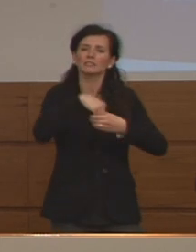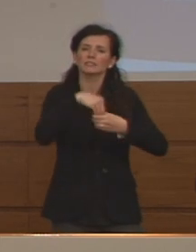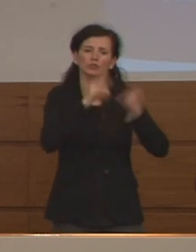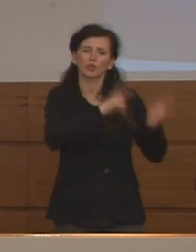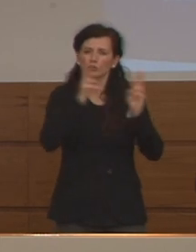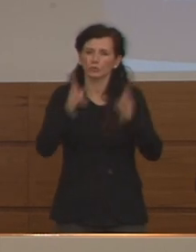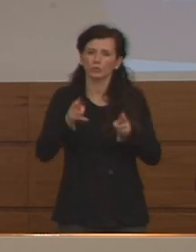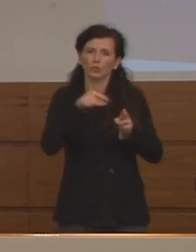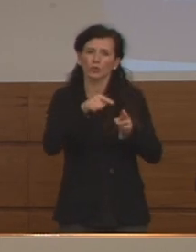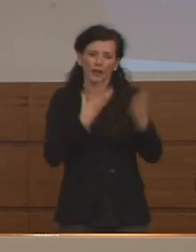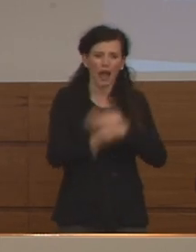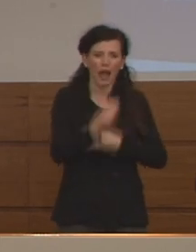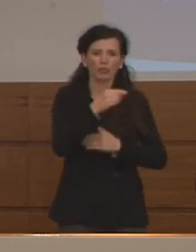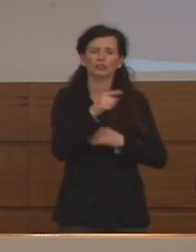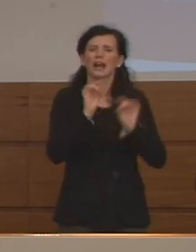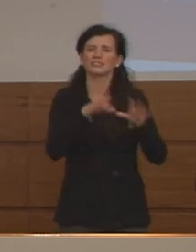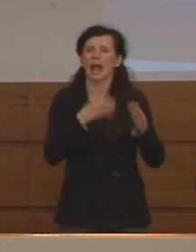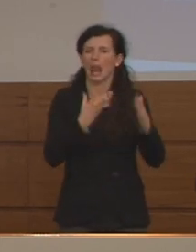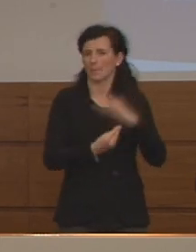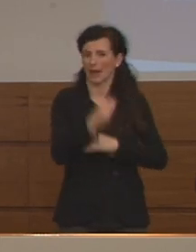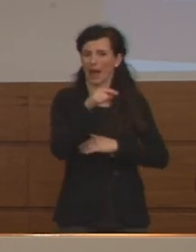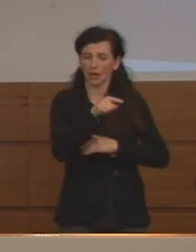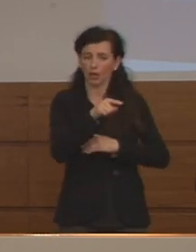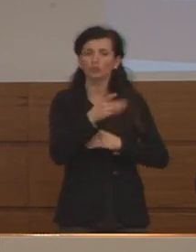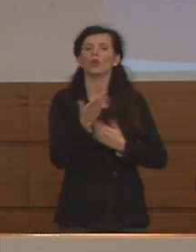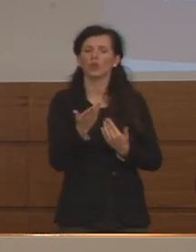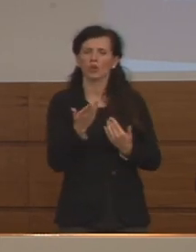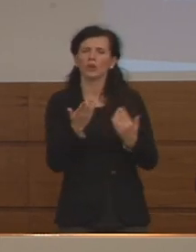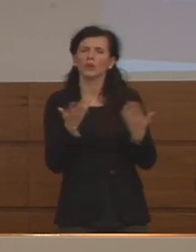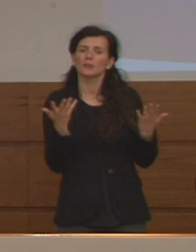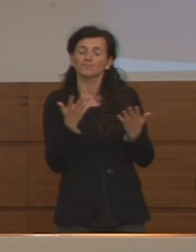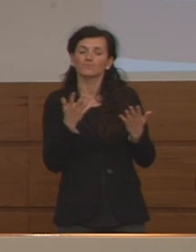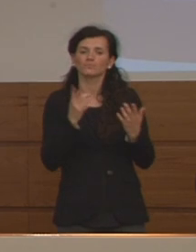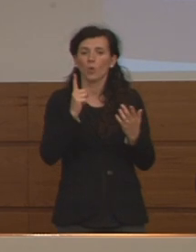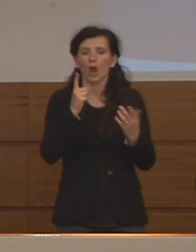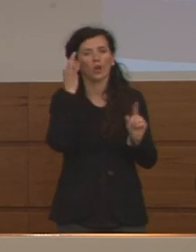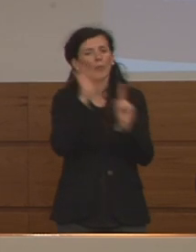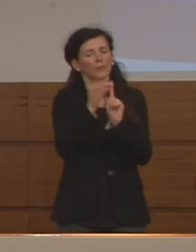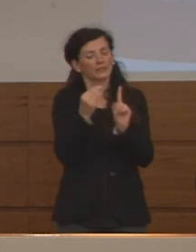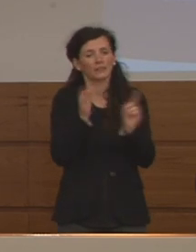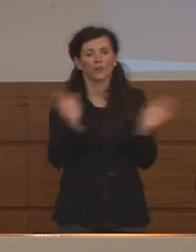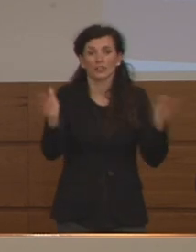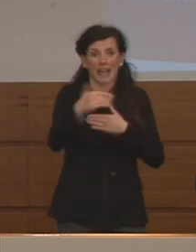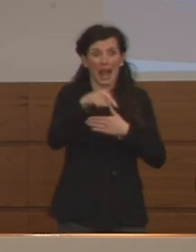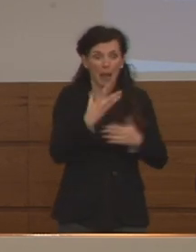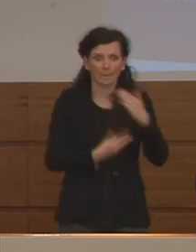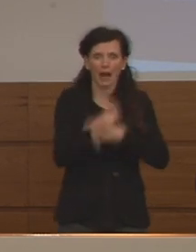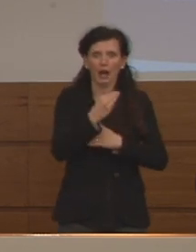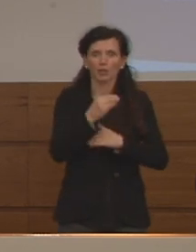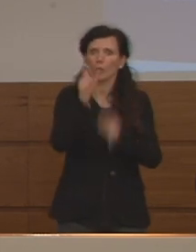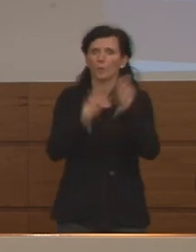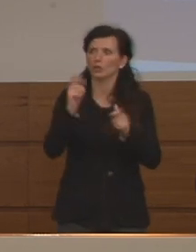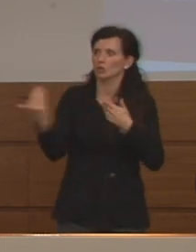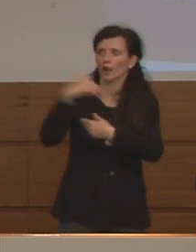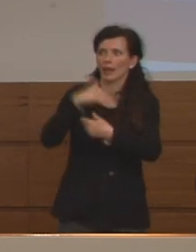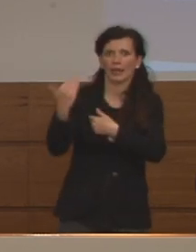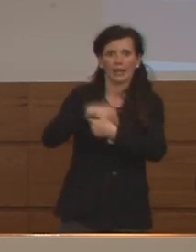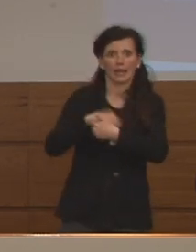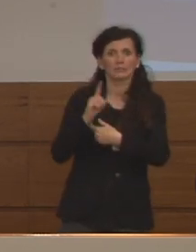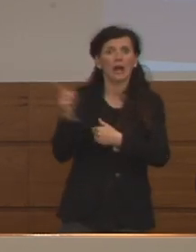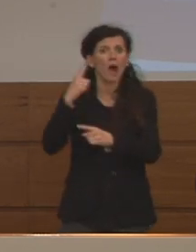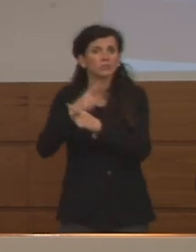quindi chiaramente l'indicazione resta quella di far sì che meno persone possibili accedono agli ospedali se non ne hanno bisogno e